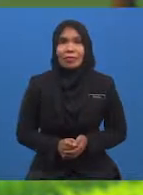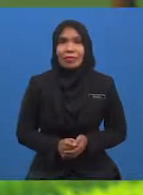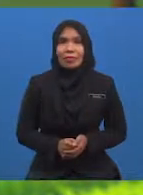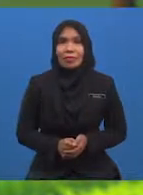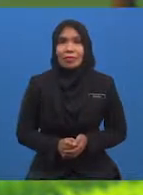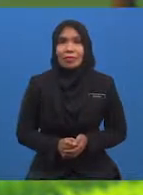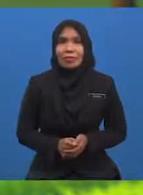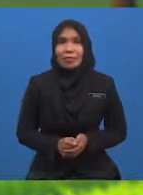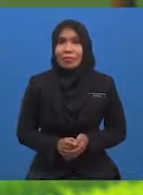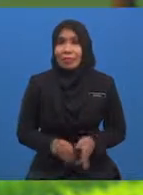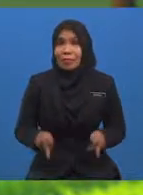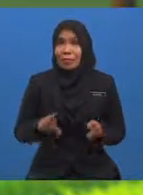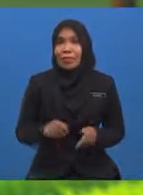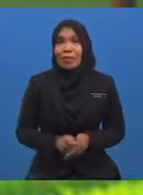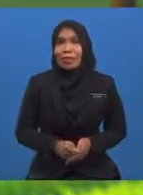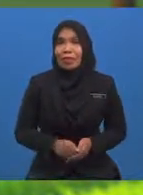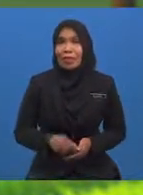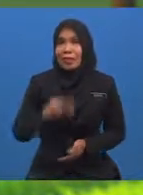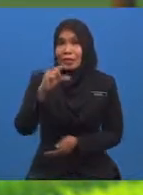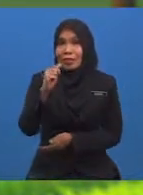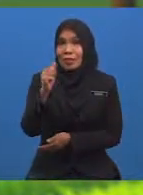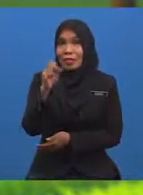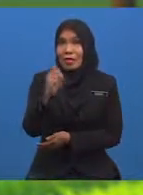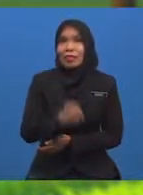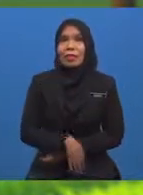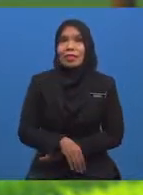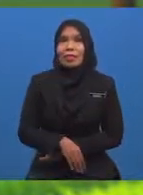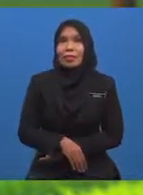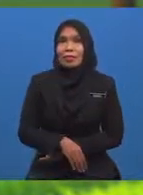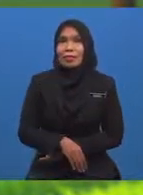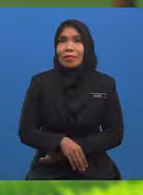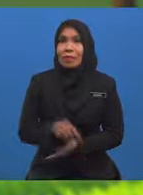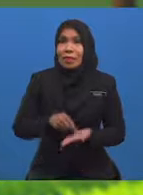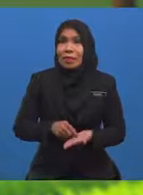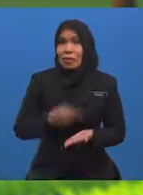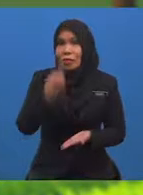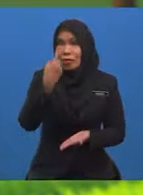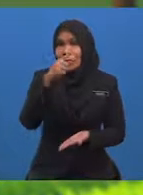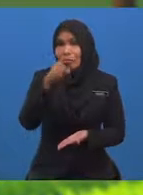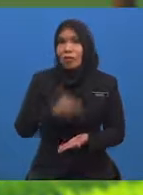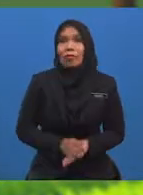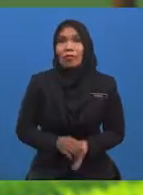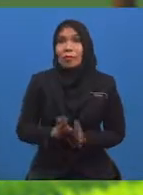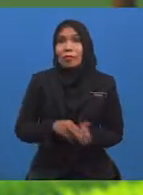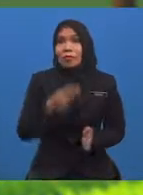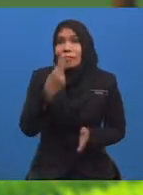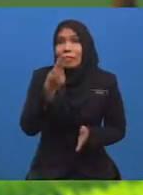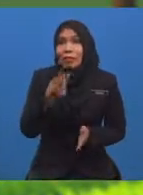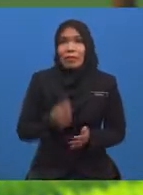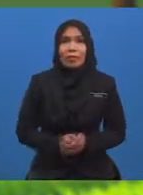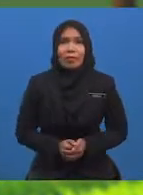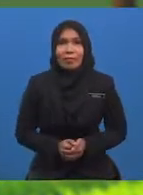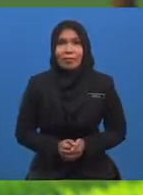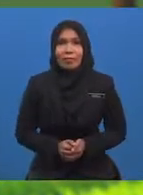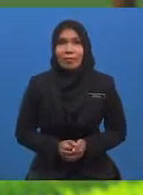oksigen untuk mereka bernafas. Gas oksigen dihasilkan daripada